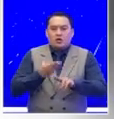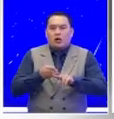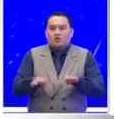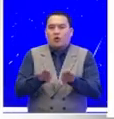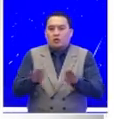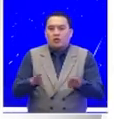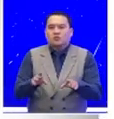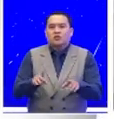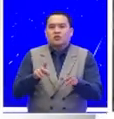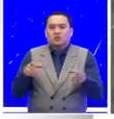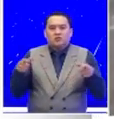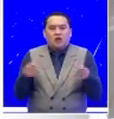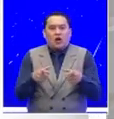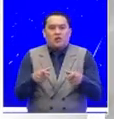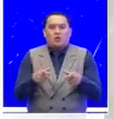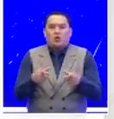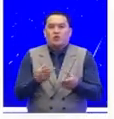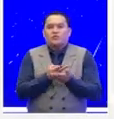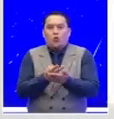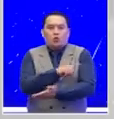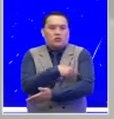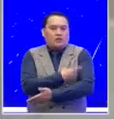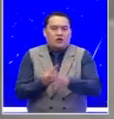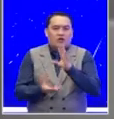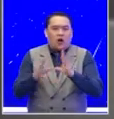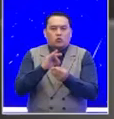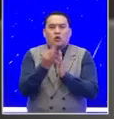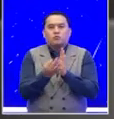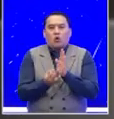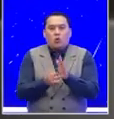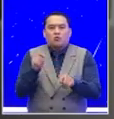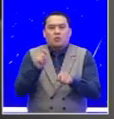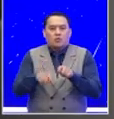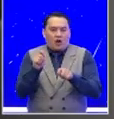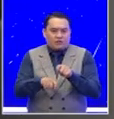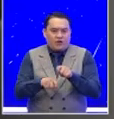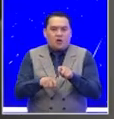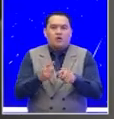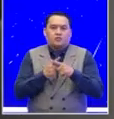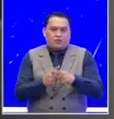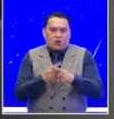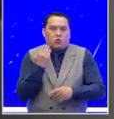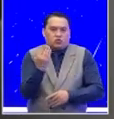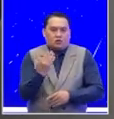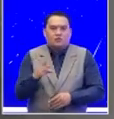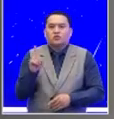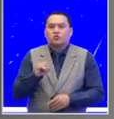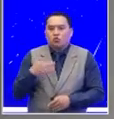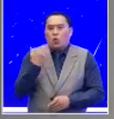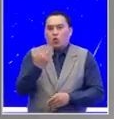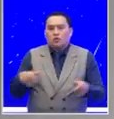они находились на карантине в провизорном госпитале. Результаты тестов на COVID-19 впоследствии оказались